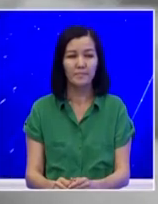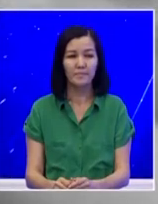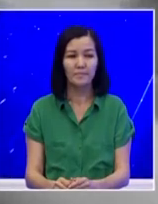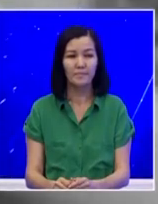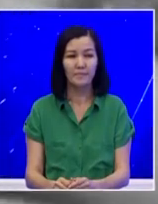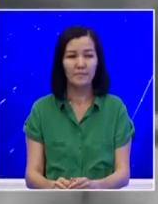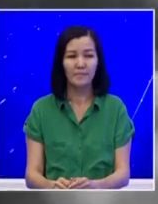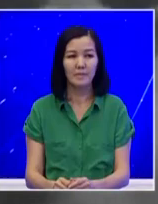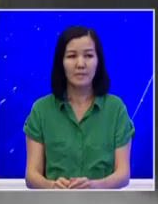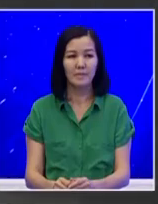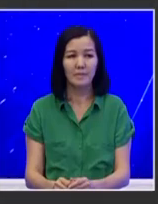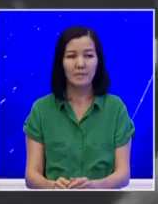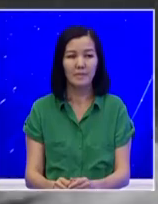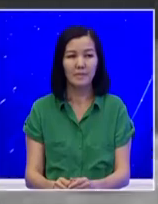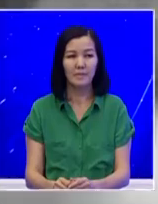пропах. Это